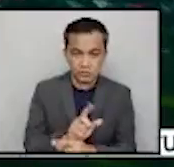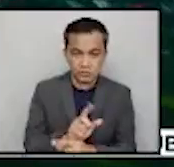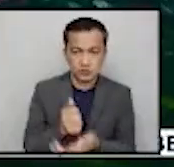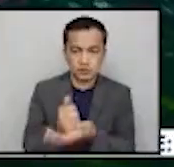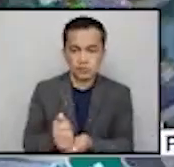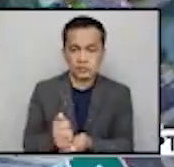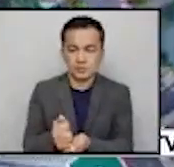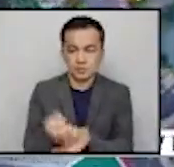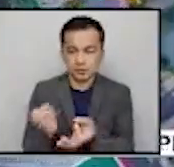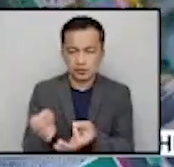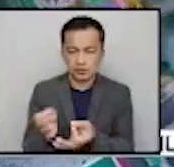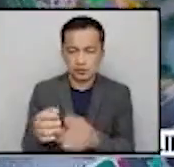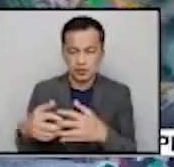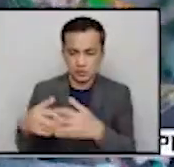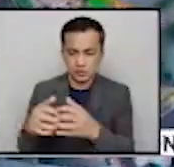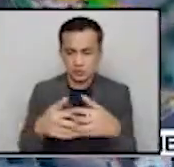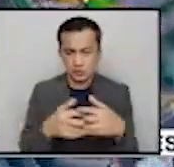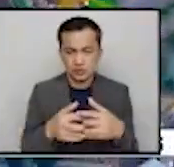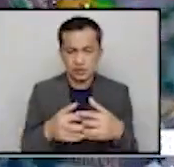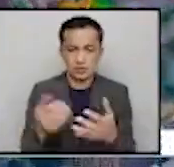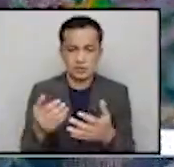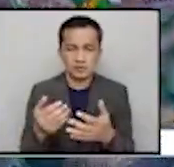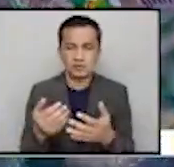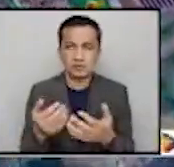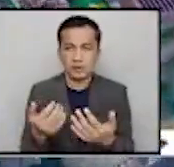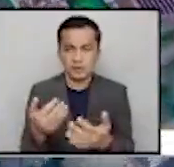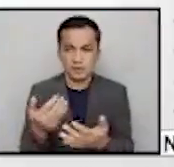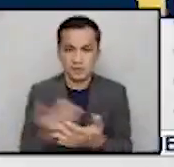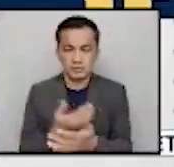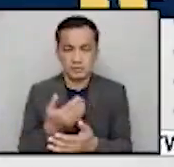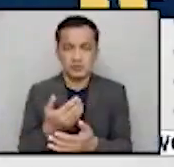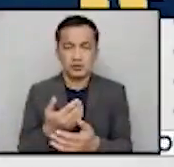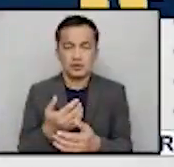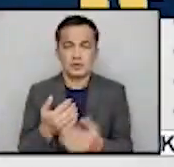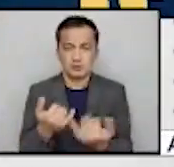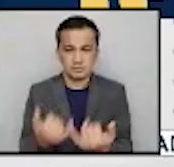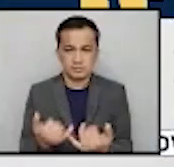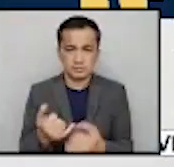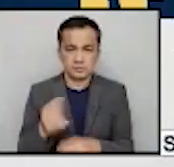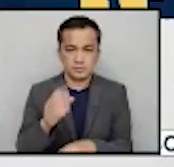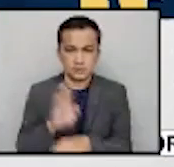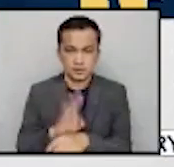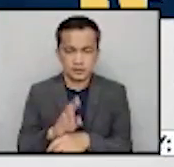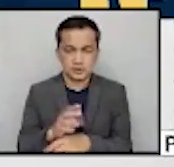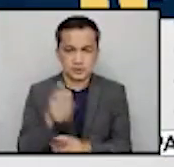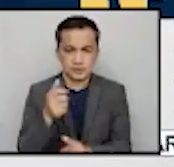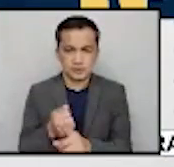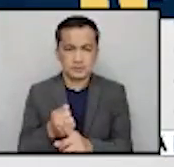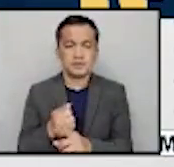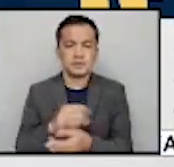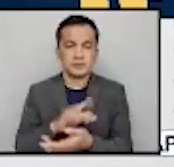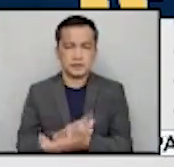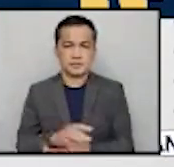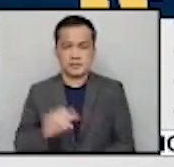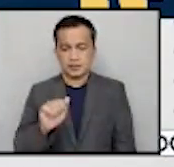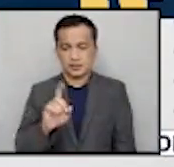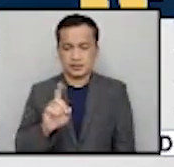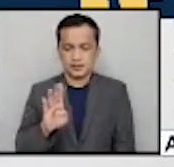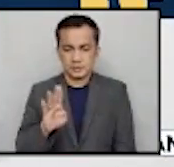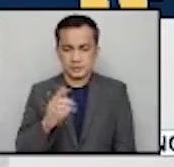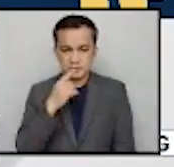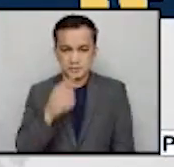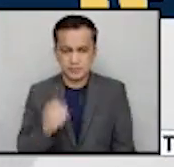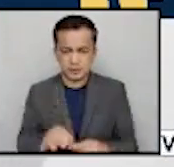mga kasalukuyan at bagong negosyo na naaapektuhan ng pandemya. Sinabi pa ng ADB na mahalagang matiyak na suportado ng